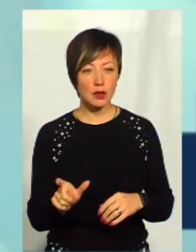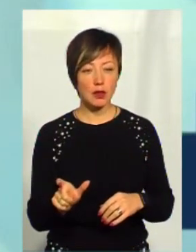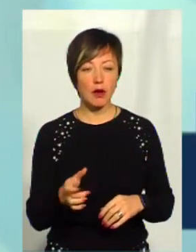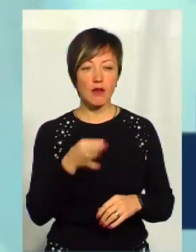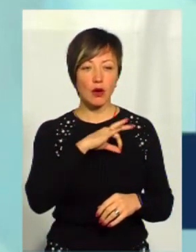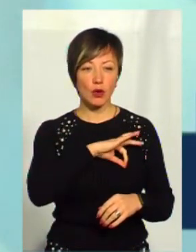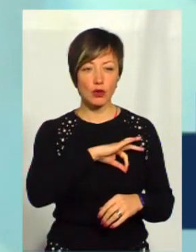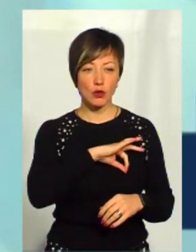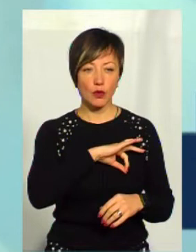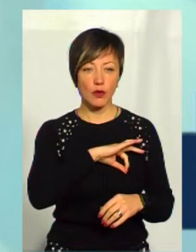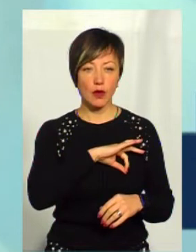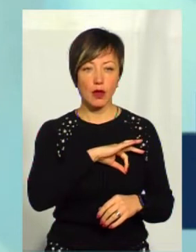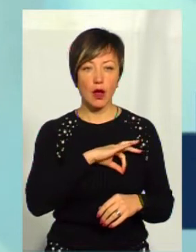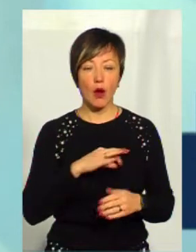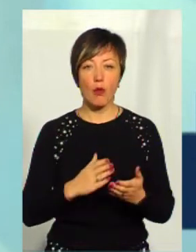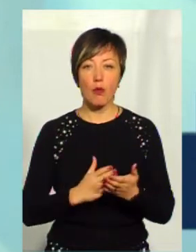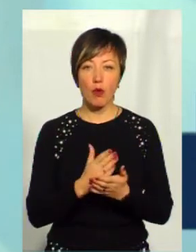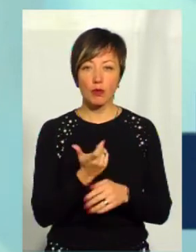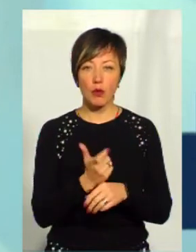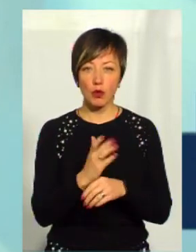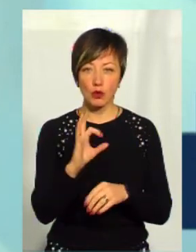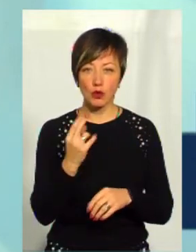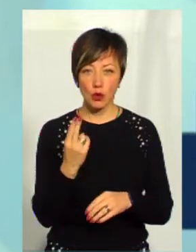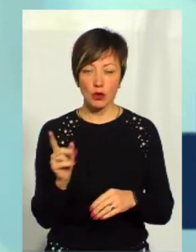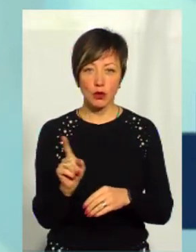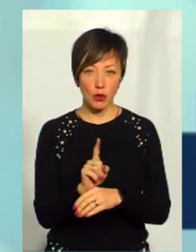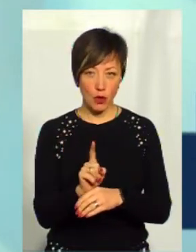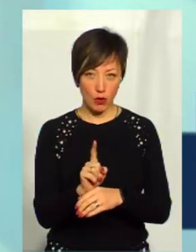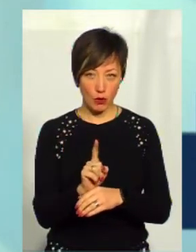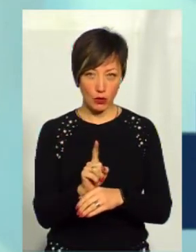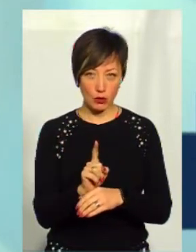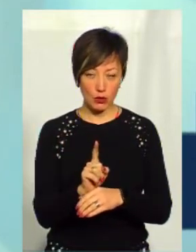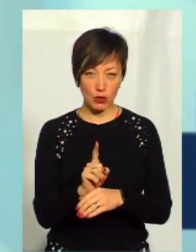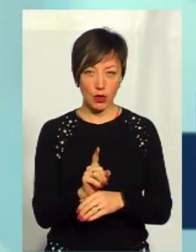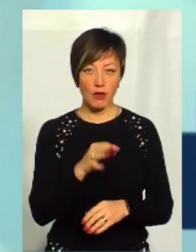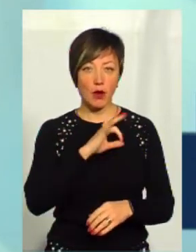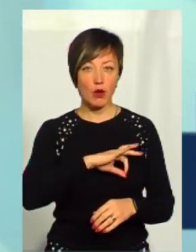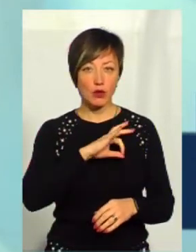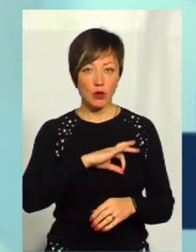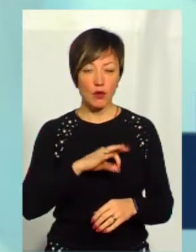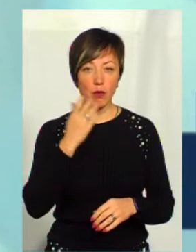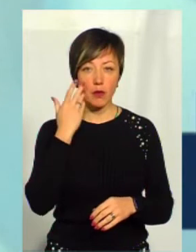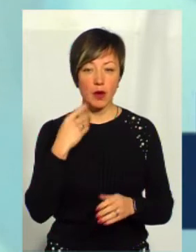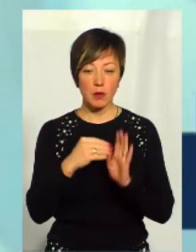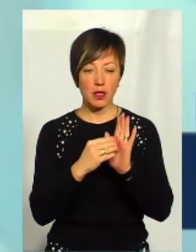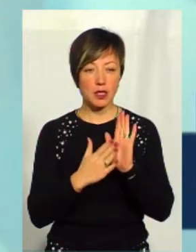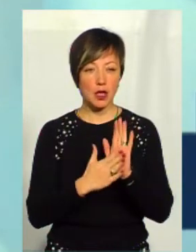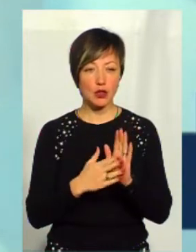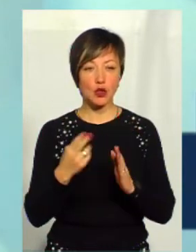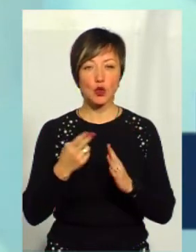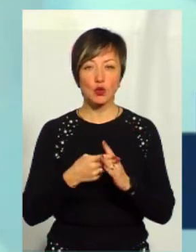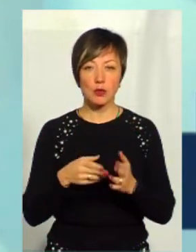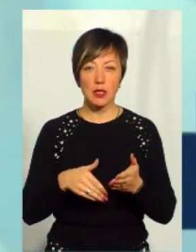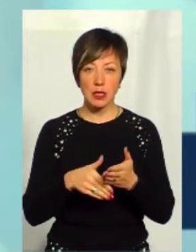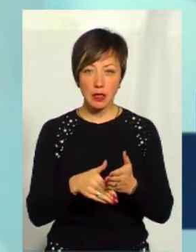так, використовували послугу понад соціальний норматив, який використовувався при призначенні субсидії, а